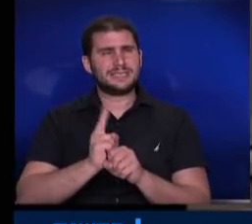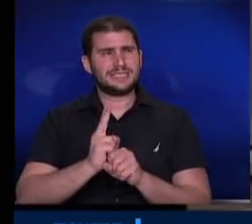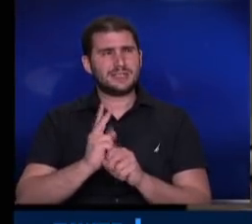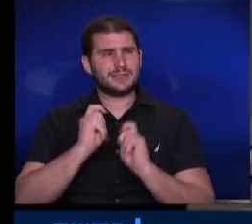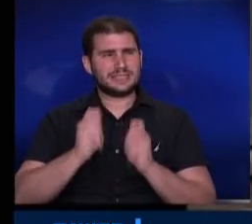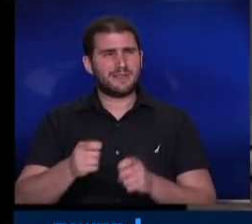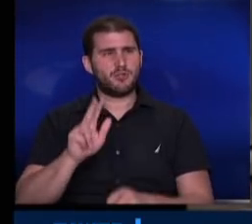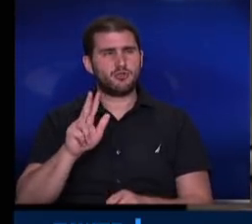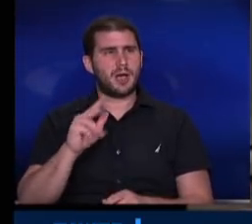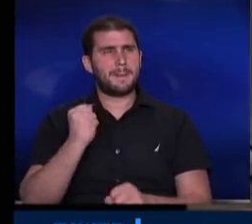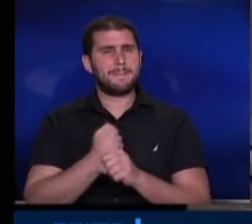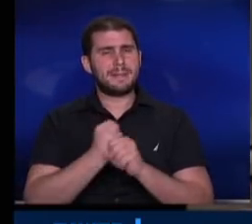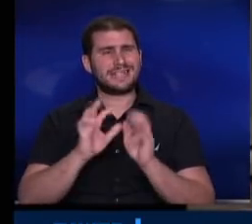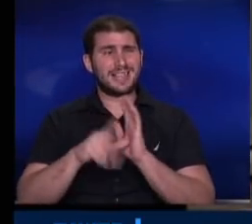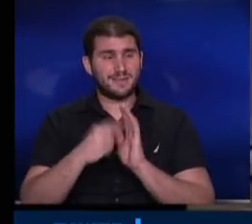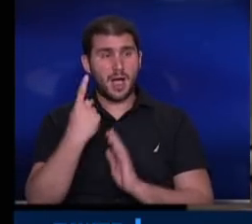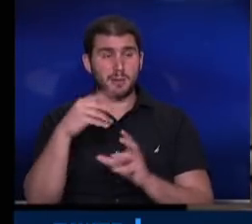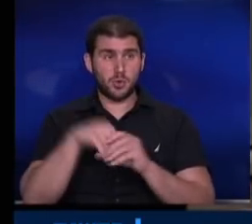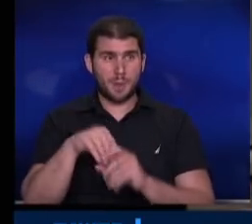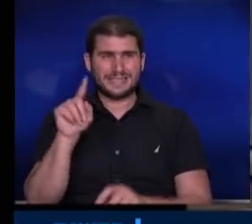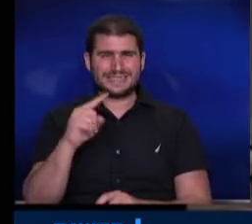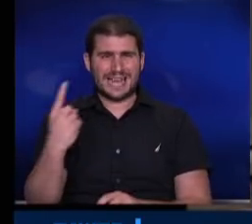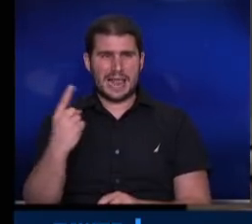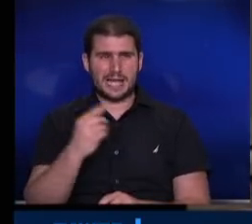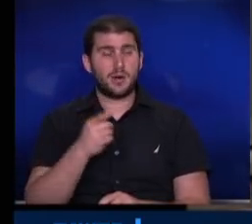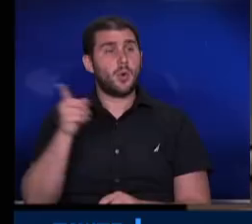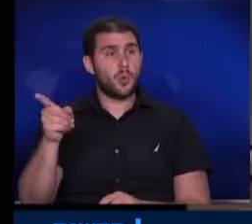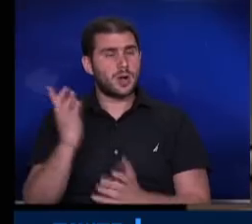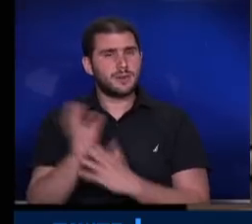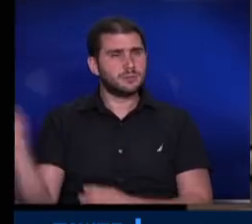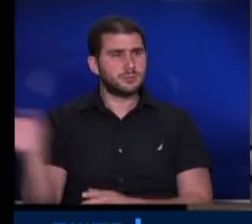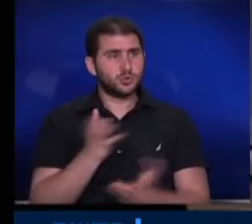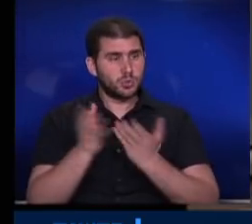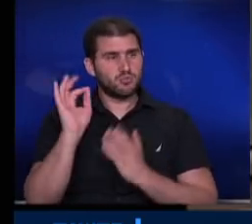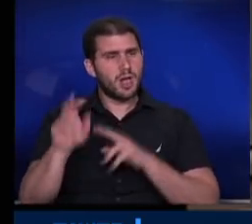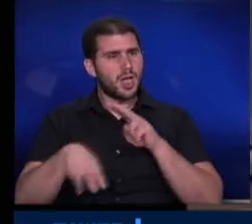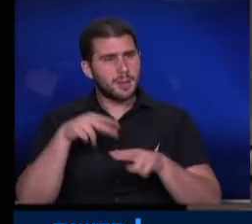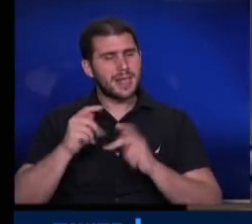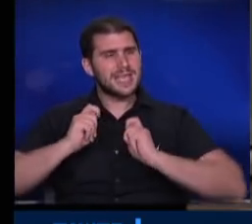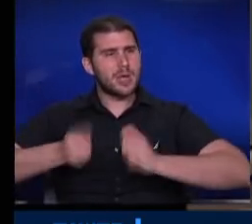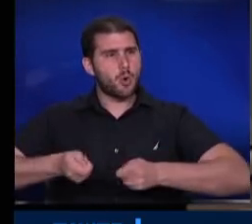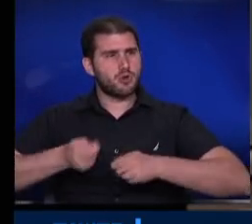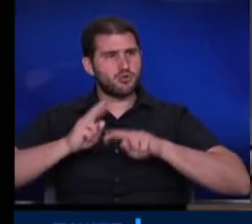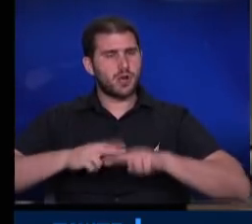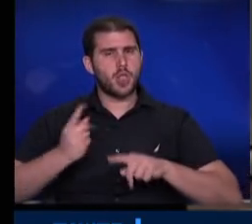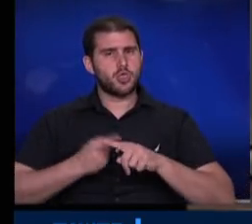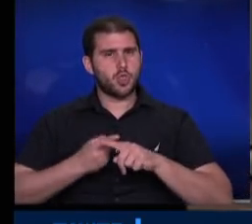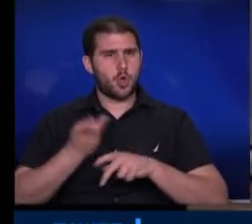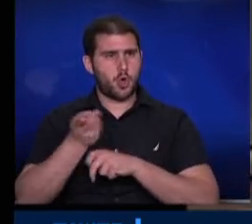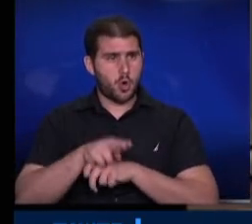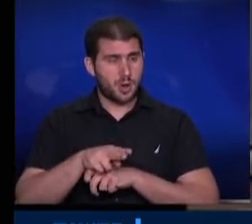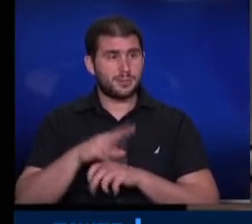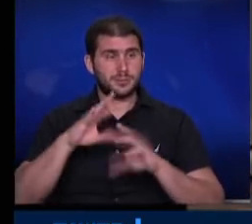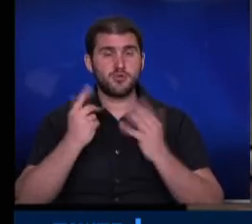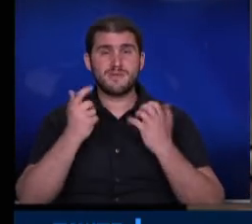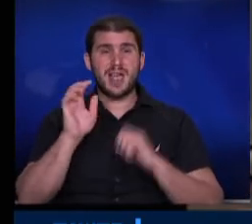ובשלושה מעשי גניבה, אחד מהם מזייליק. הוא שכר את שירותיה כדי לטפל בירושה שהותיר דודו המנוח בסך